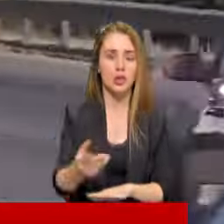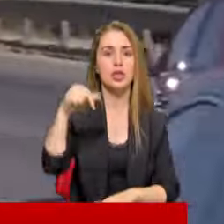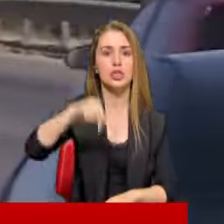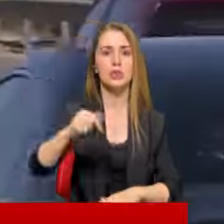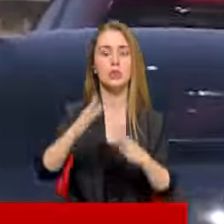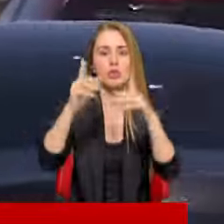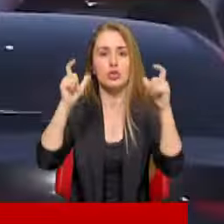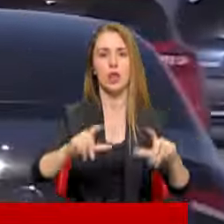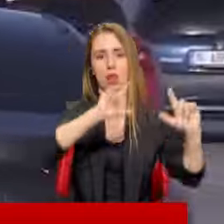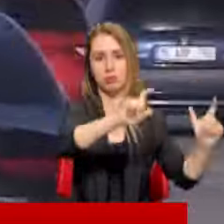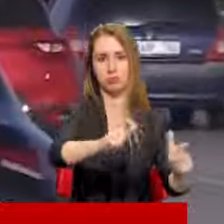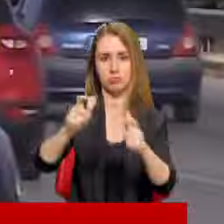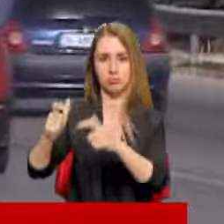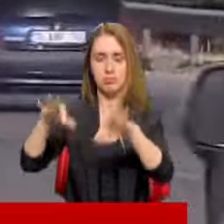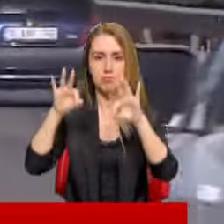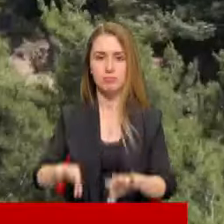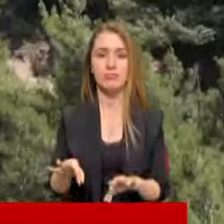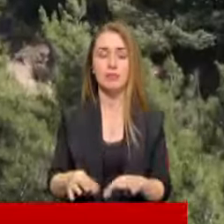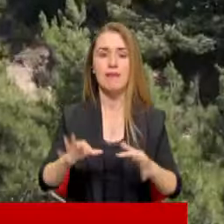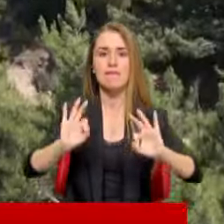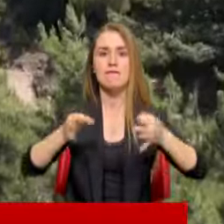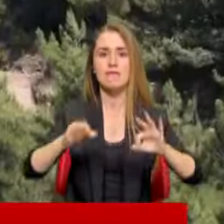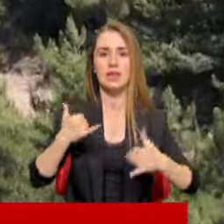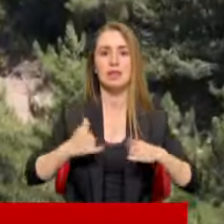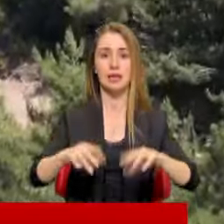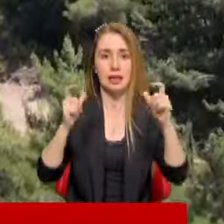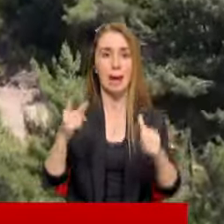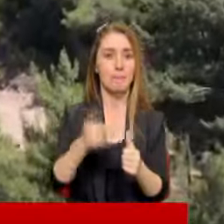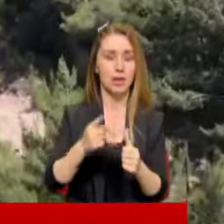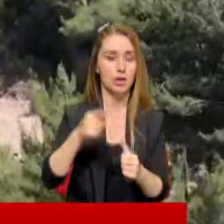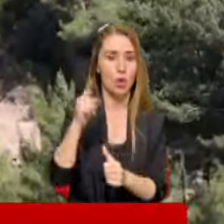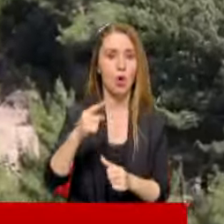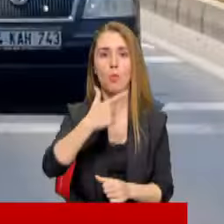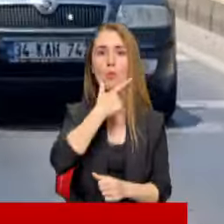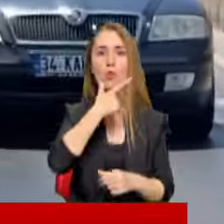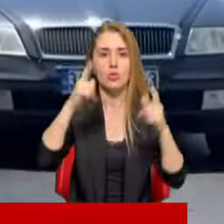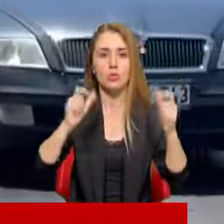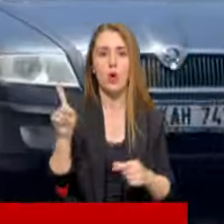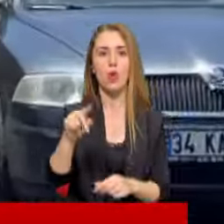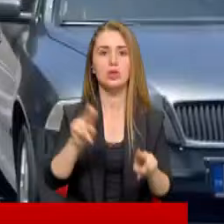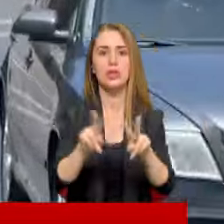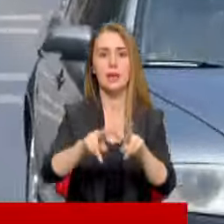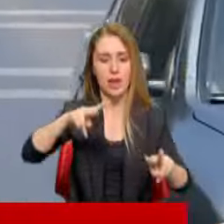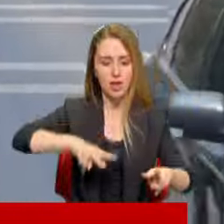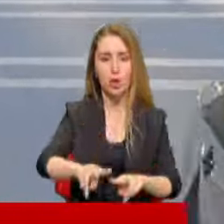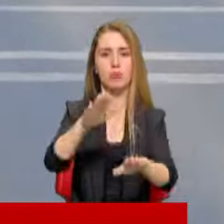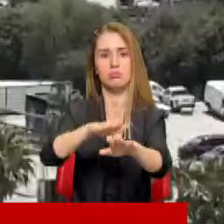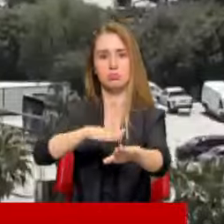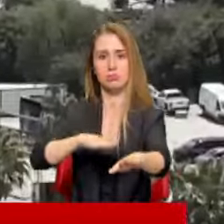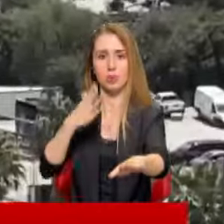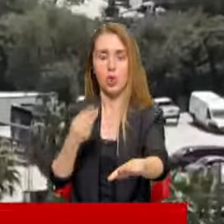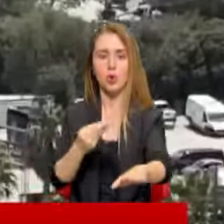büyük şehirlere doğru göç başladı. En gözde tatil merkezlerinin başında gelen Bodrum'da 10 kilometrelik araç kuyruğu